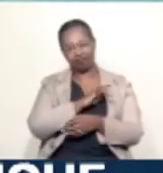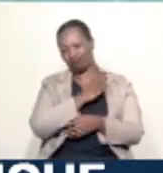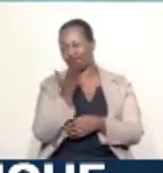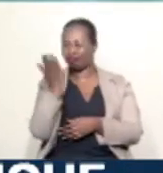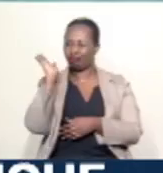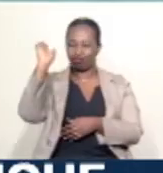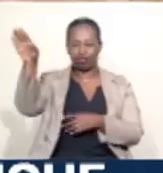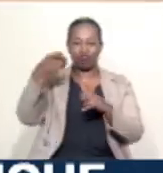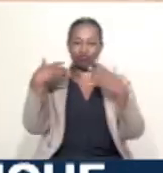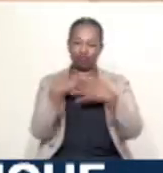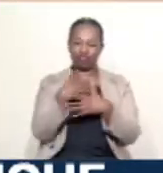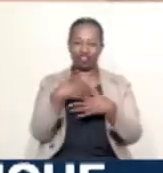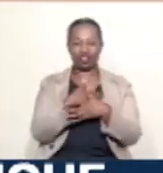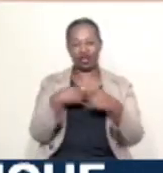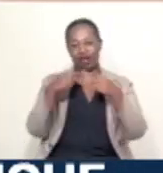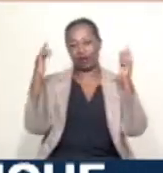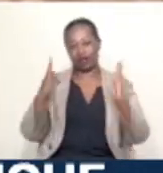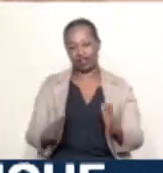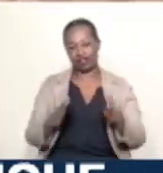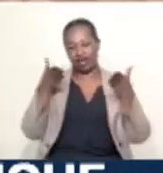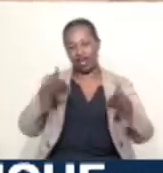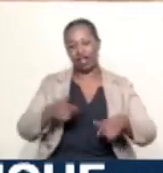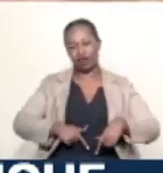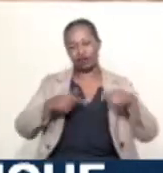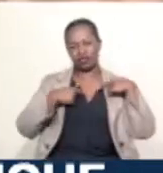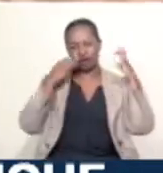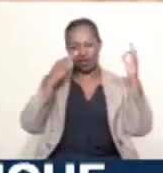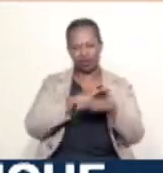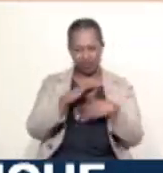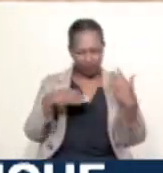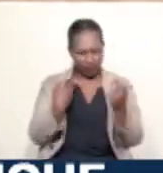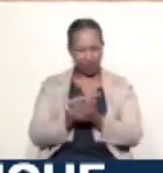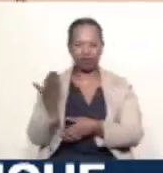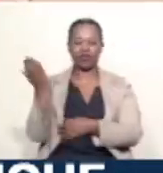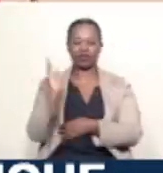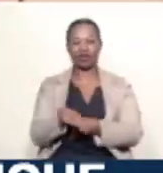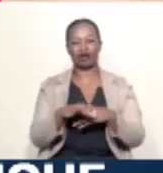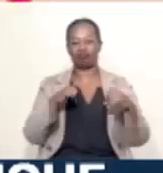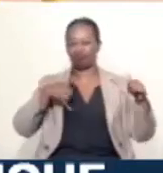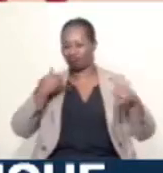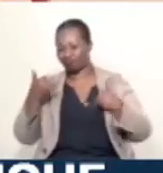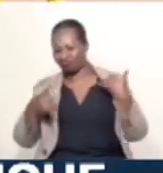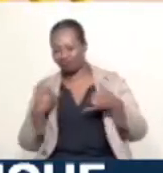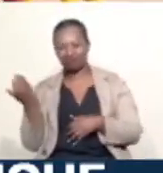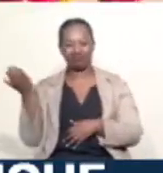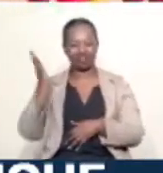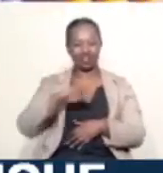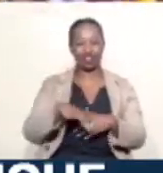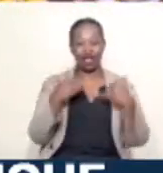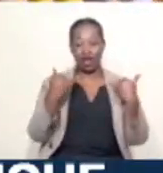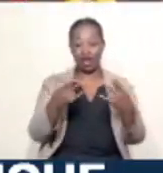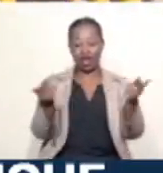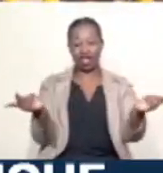ibyihebe hano ubuzima bw'ibintu byose biriho biragenda bigaruka n'imyidagaduro yongeye yagarutse nko kuri